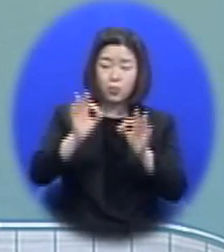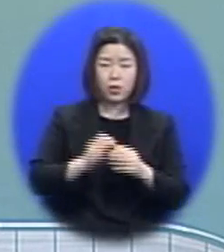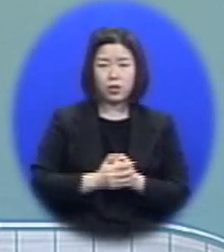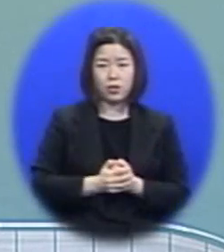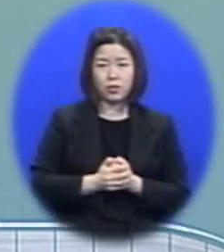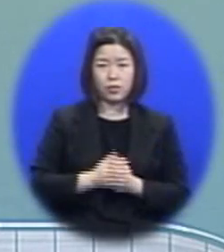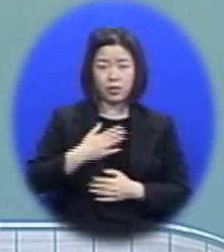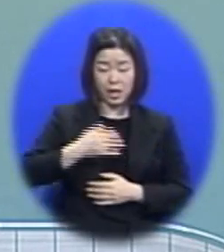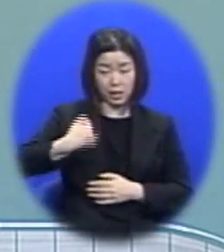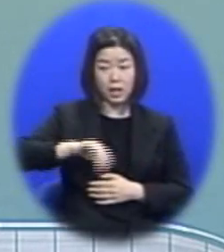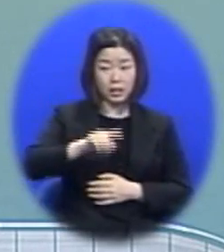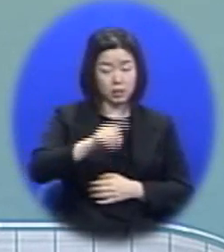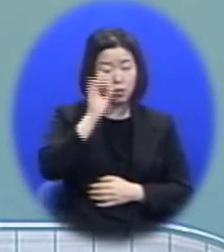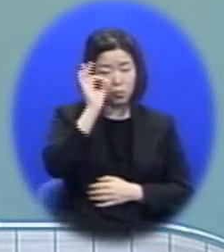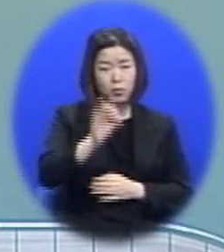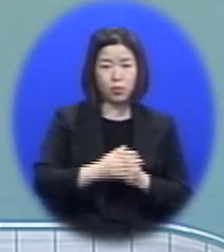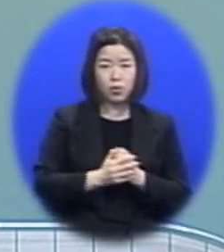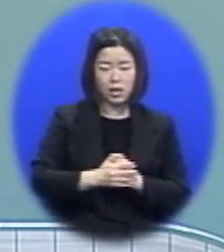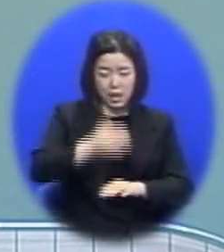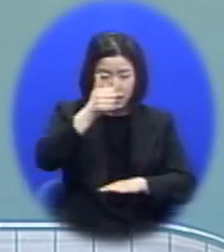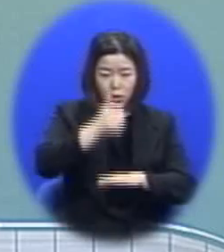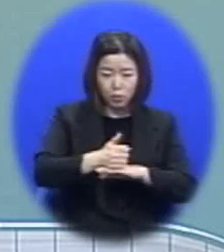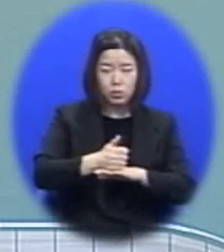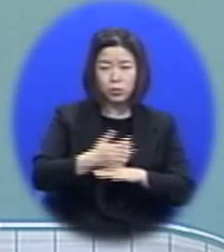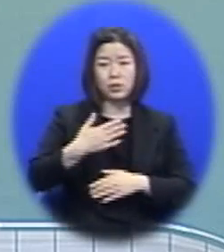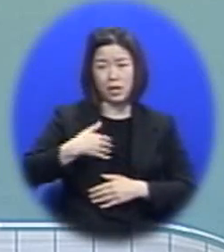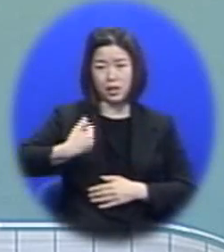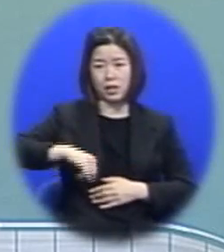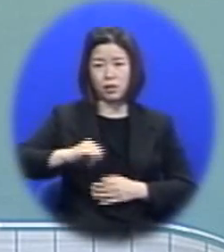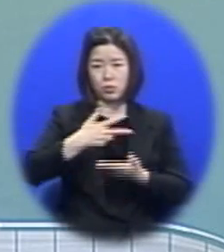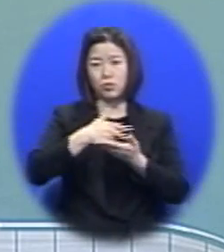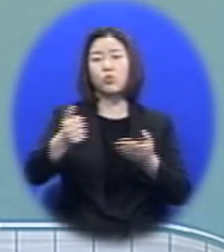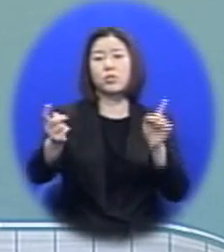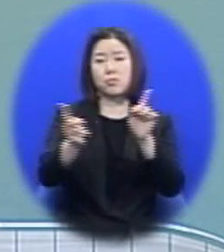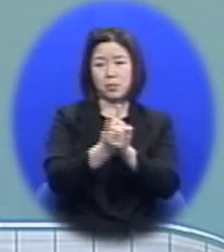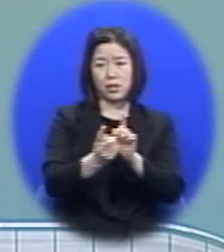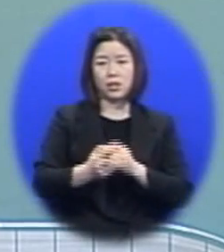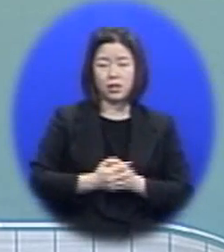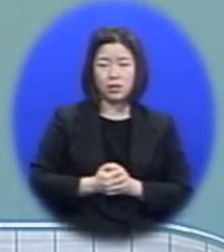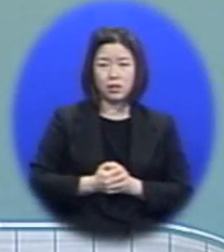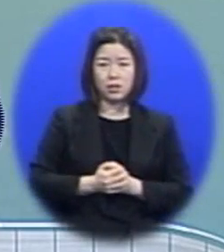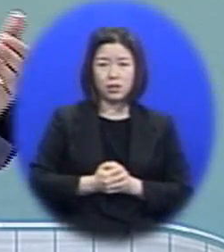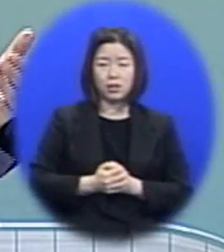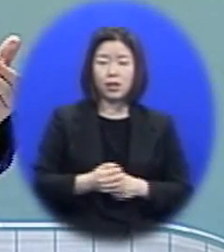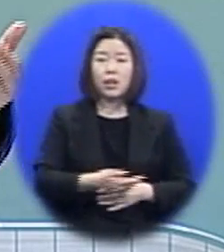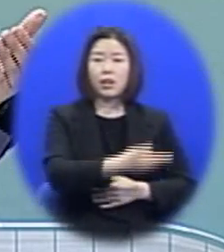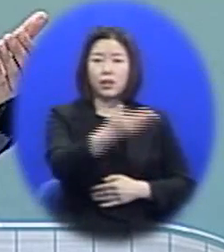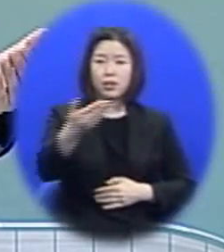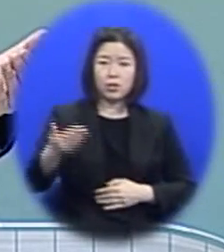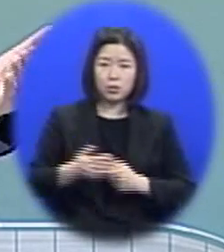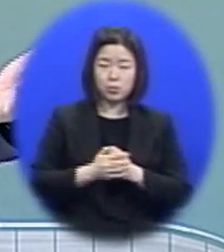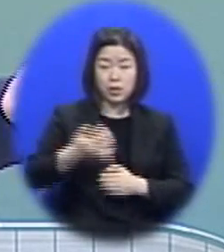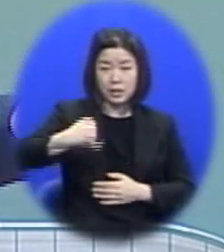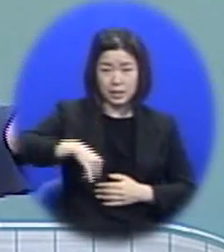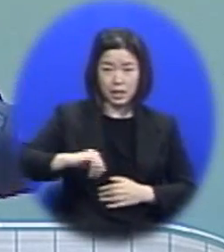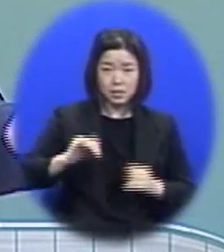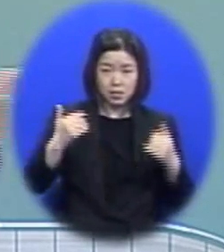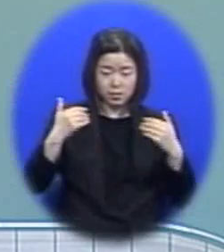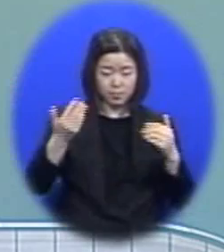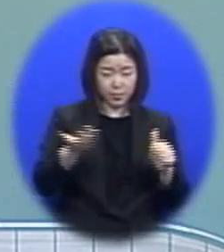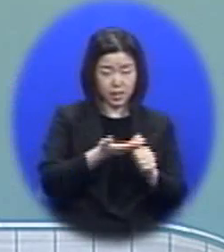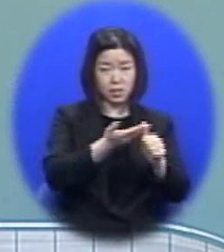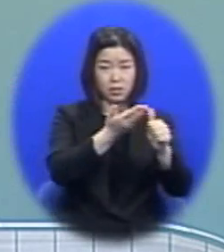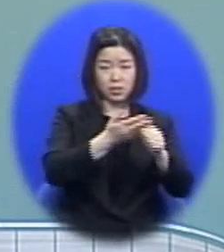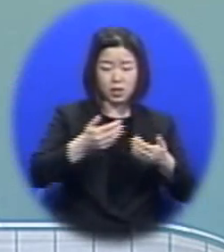뭐 그러다 결국 저희 딸도 주님을 만났어요 여러분 자녀 기르는 것이 무거운